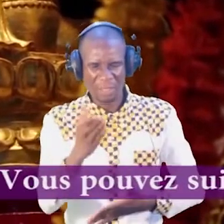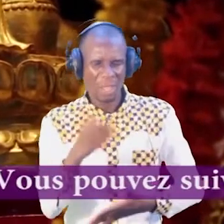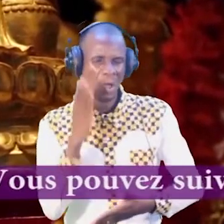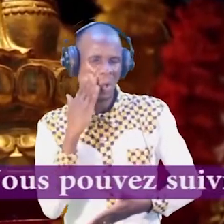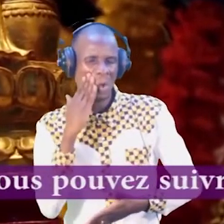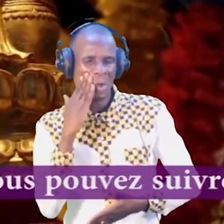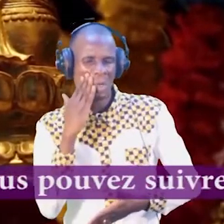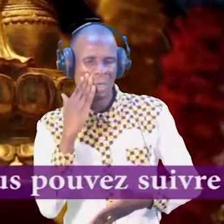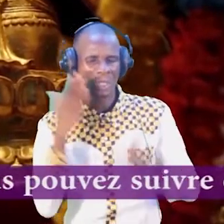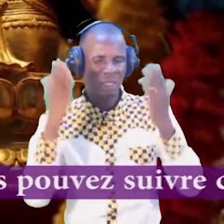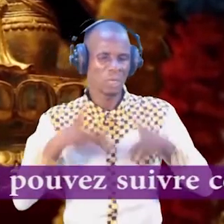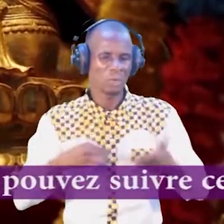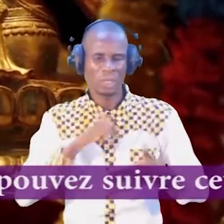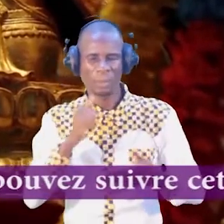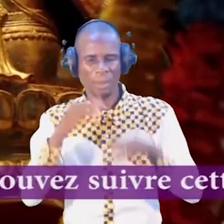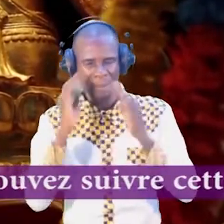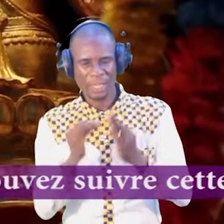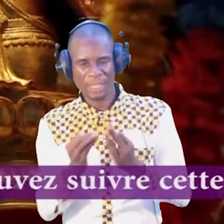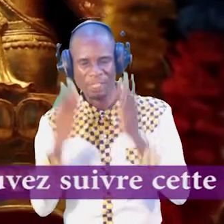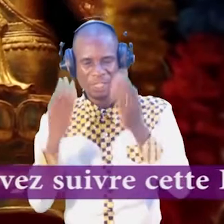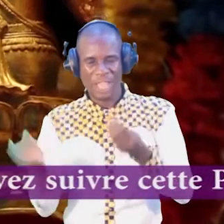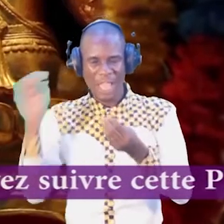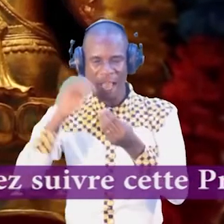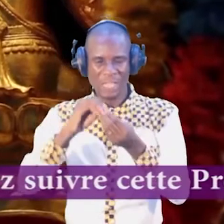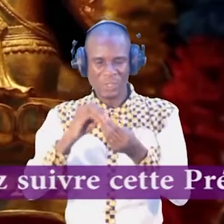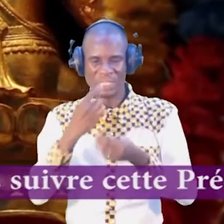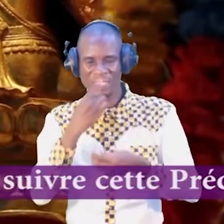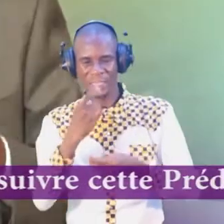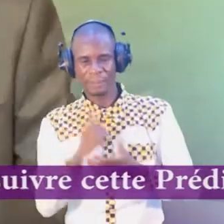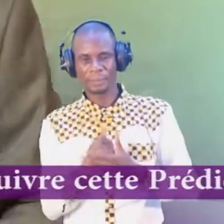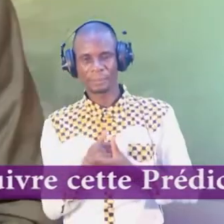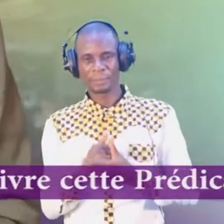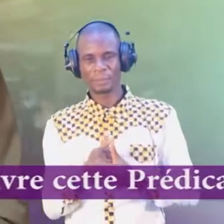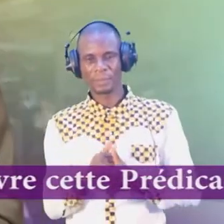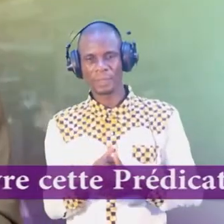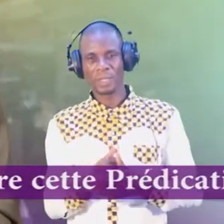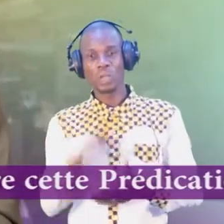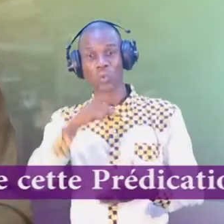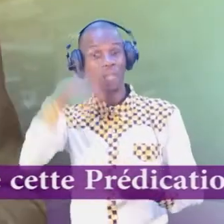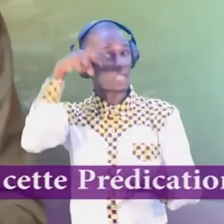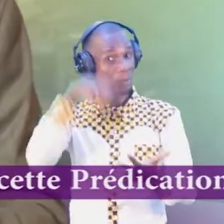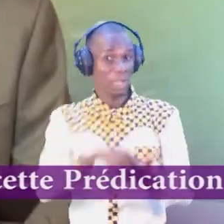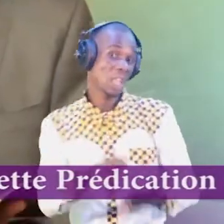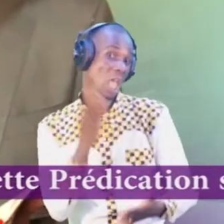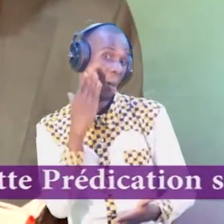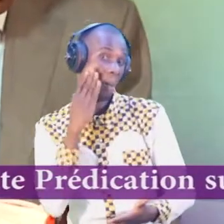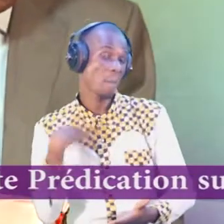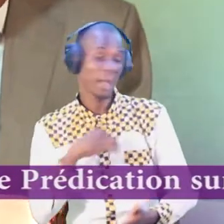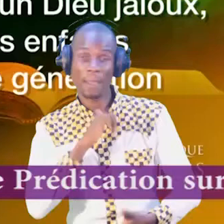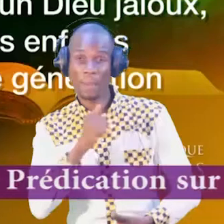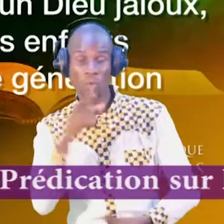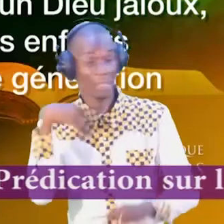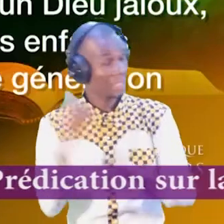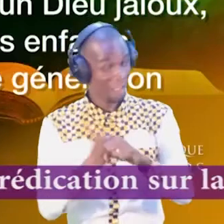bafoto. Kokweya liboso ya bilili wana nyonso ezali kosepelisa Nzambe te. Tala azali kobakisa eloko oyo na